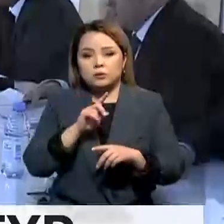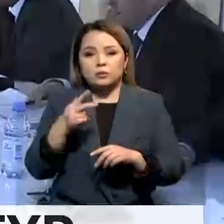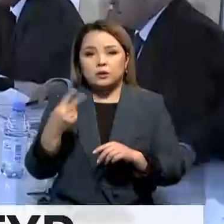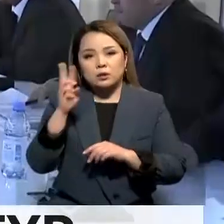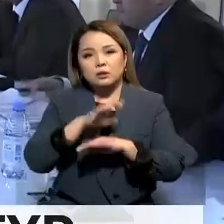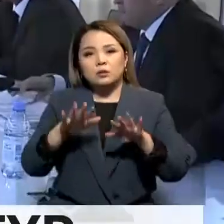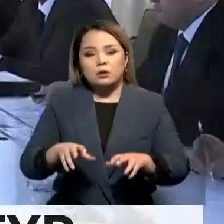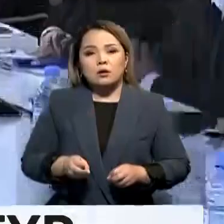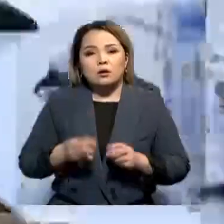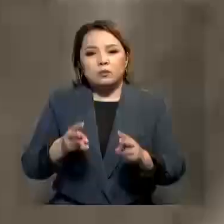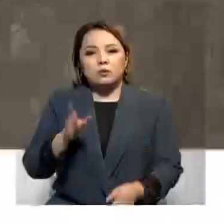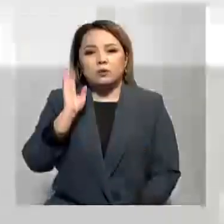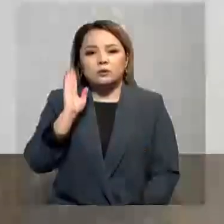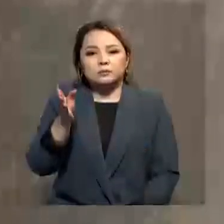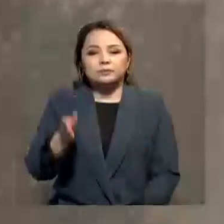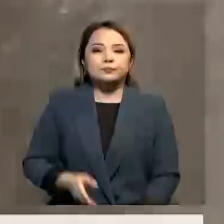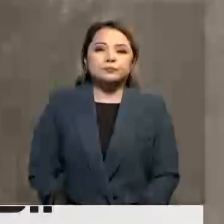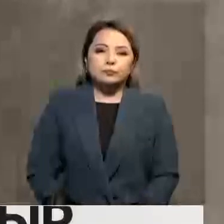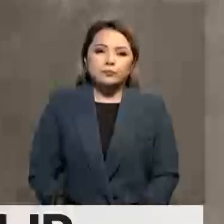қауіп төніп тұр.